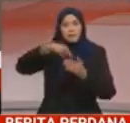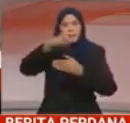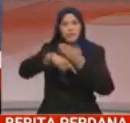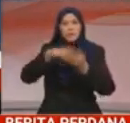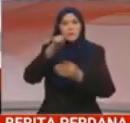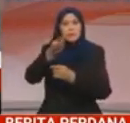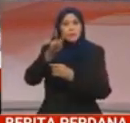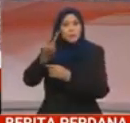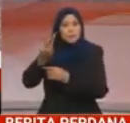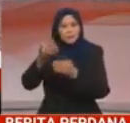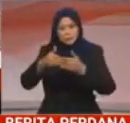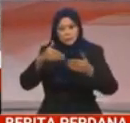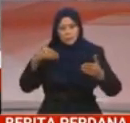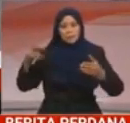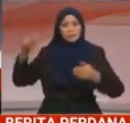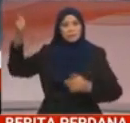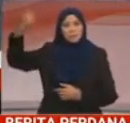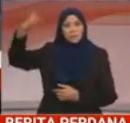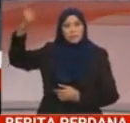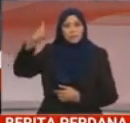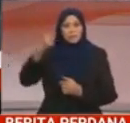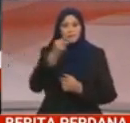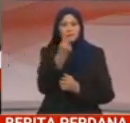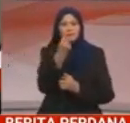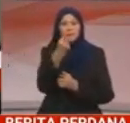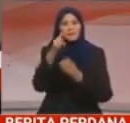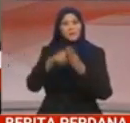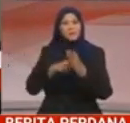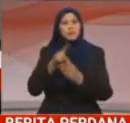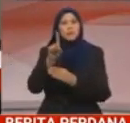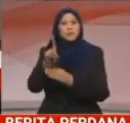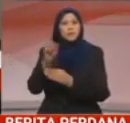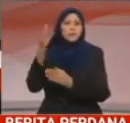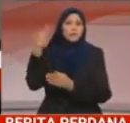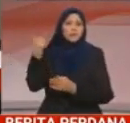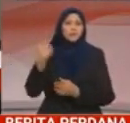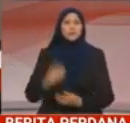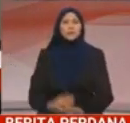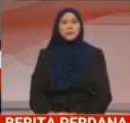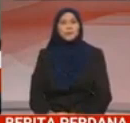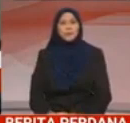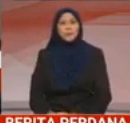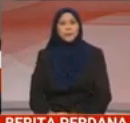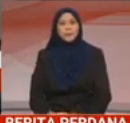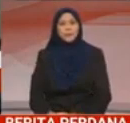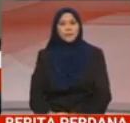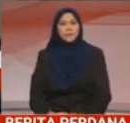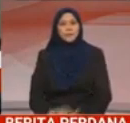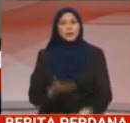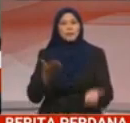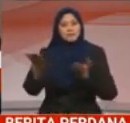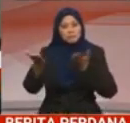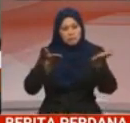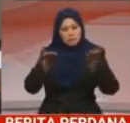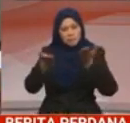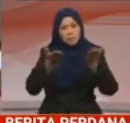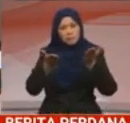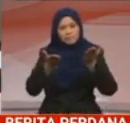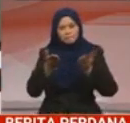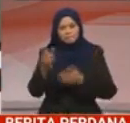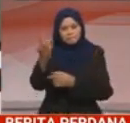TV sebelum bersara wajib pada 11 Januari lalu. Dari segi perkhidmatan, memang arwah ini memang seorang